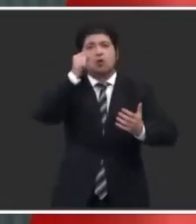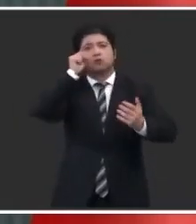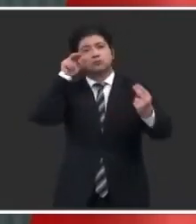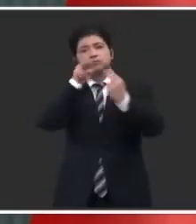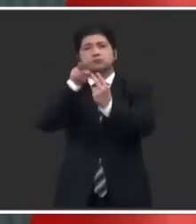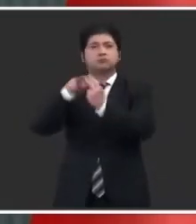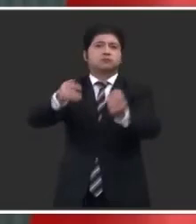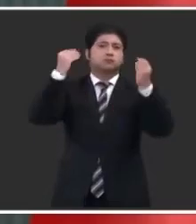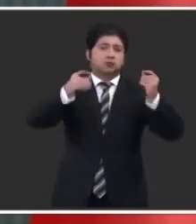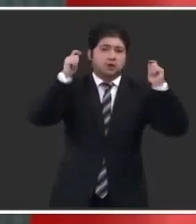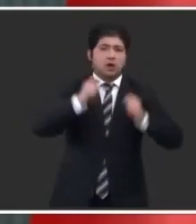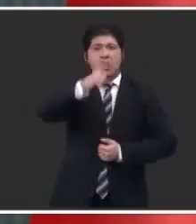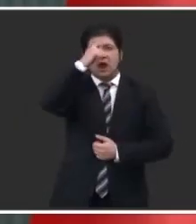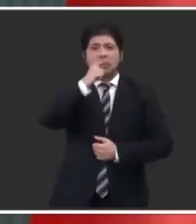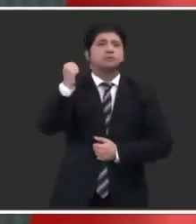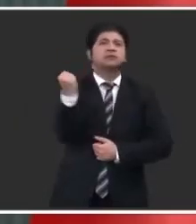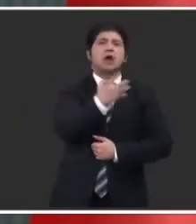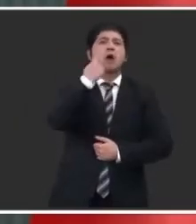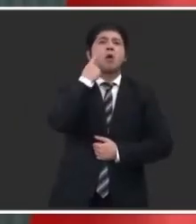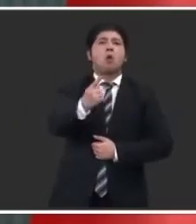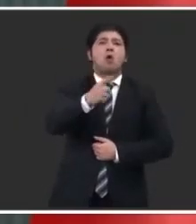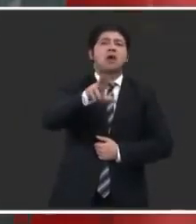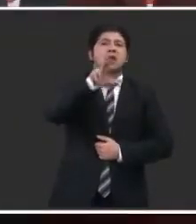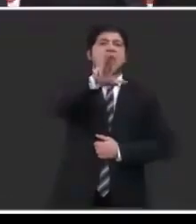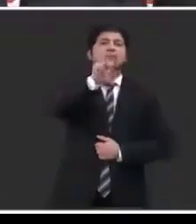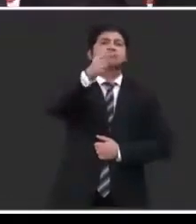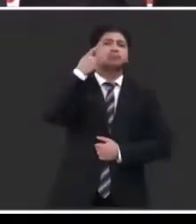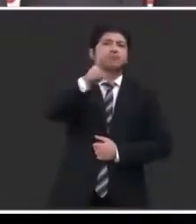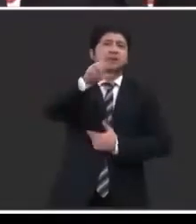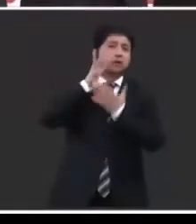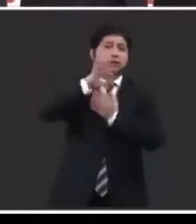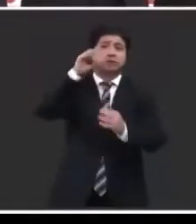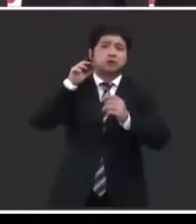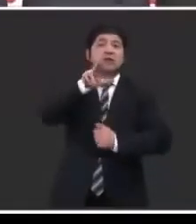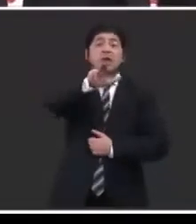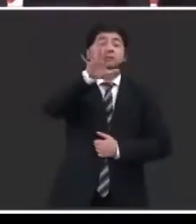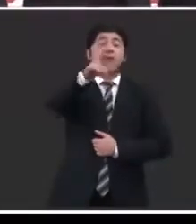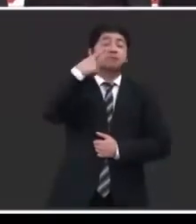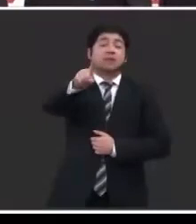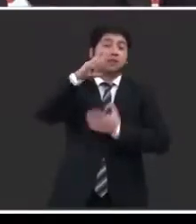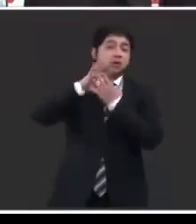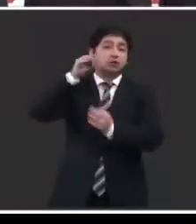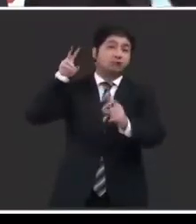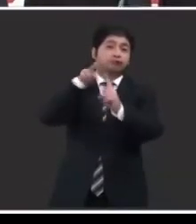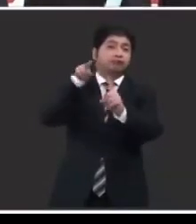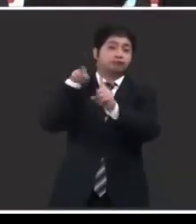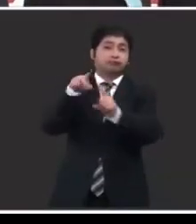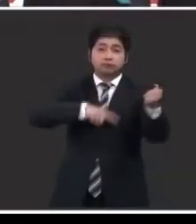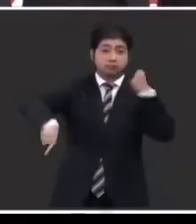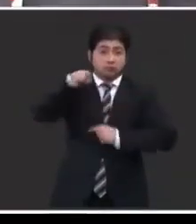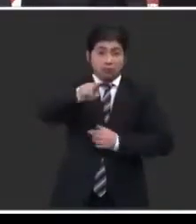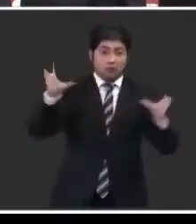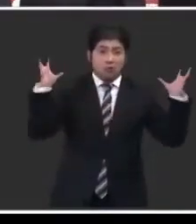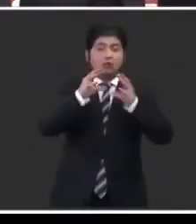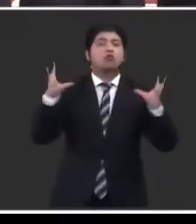giderdik resmi rakamla 75 bin kişinin katıldığı 75 bin kişinin katıldığı bu